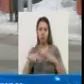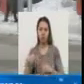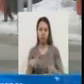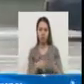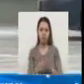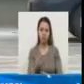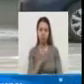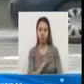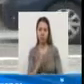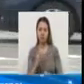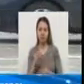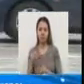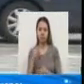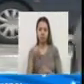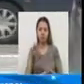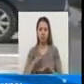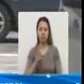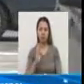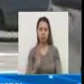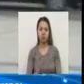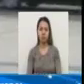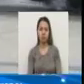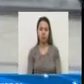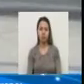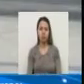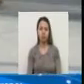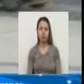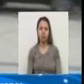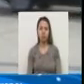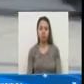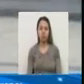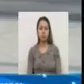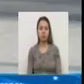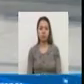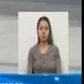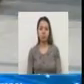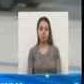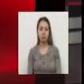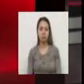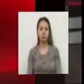жолындағы бірегей жетістігі болмақ. Ауғанбек Манарбекұлы, Юрий Абельденко, Василий Бережников, Көкшақ қарады.